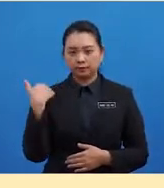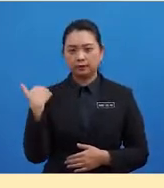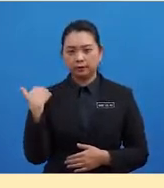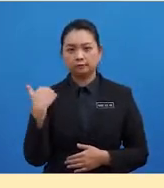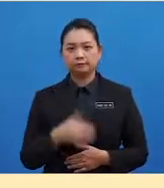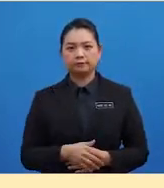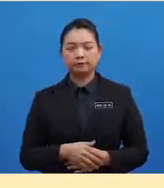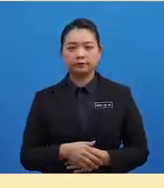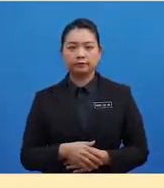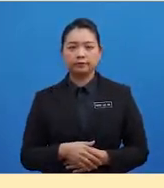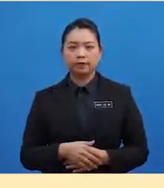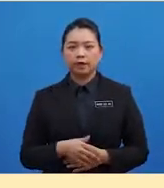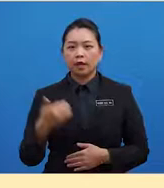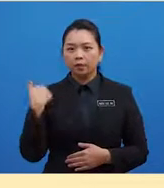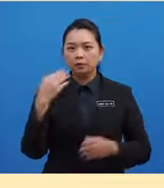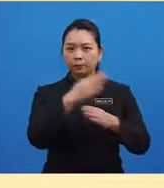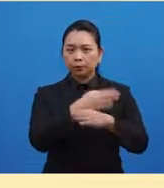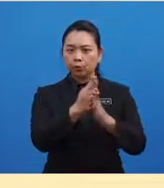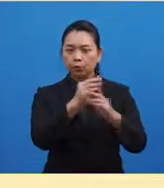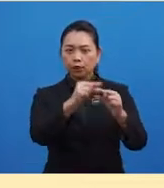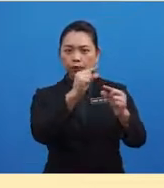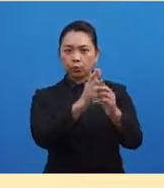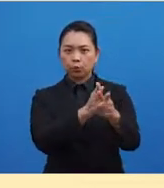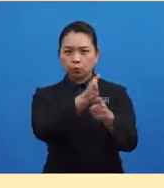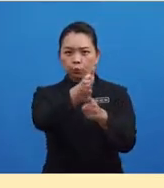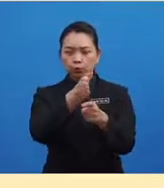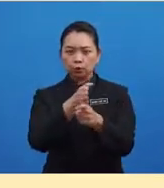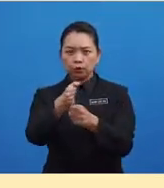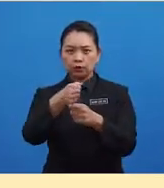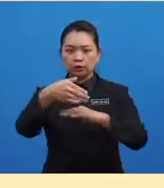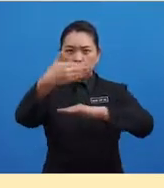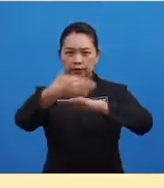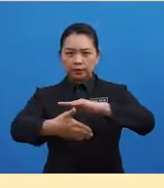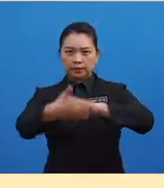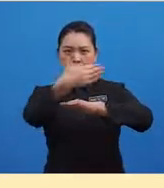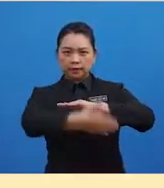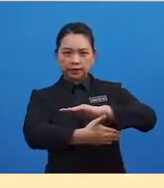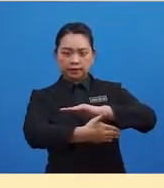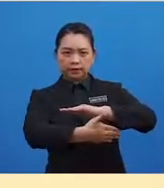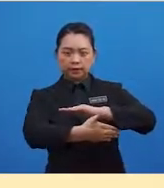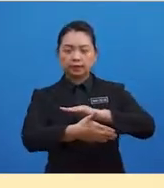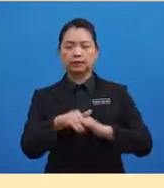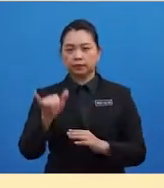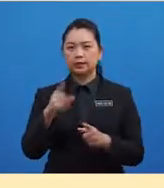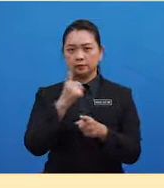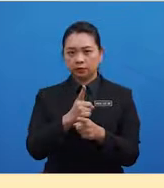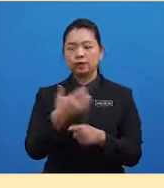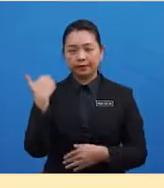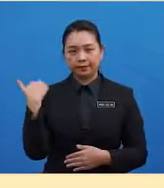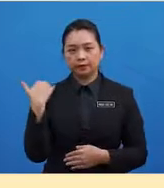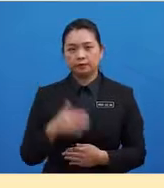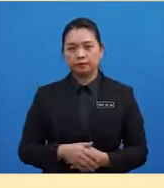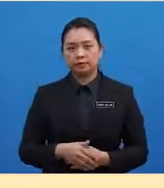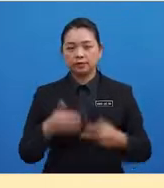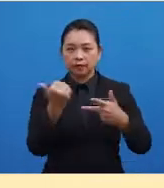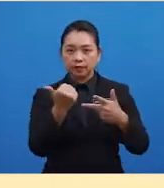Yang kedua, adakah bentuk tersebut dibentuk oleh garis lurus sebagai sisinya? Ya, betul.